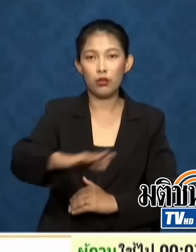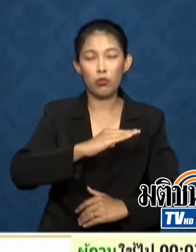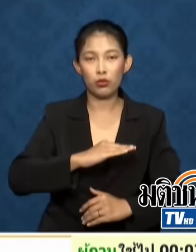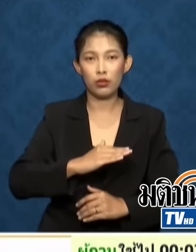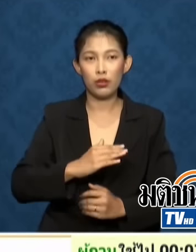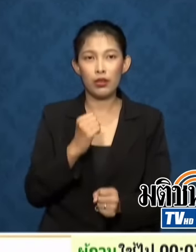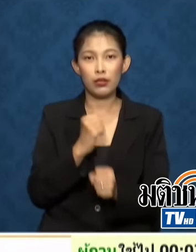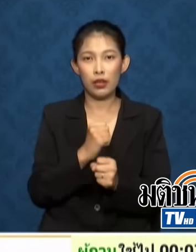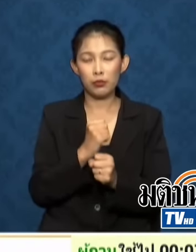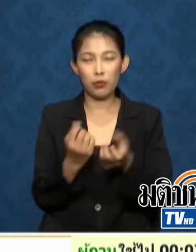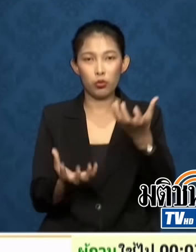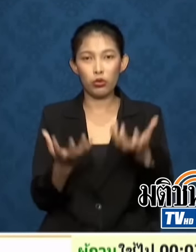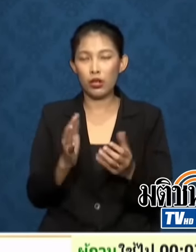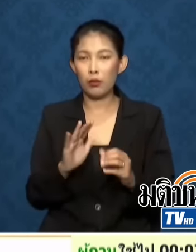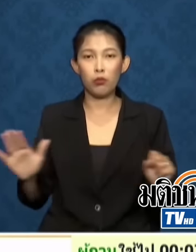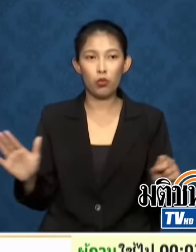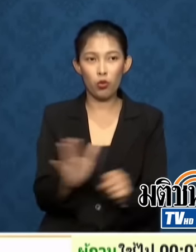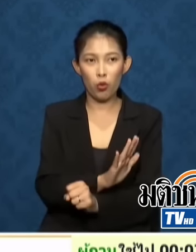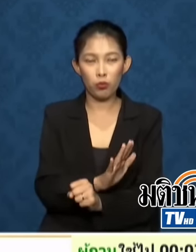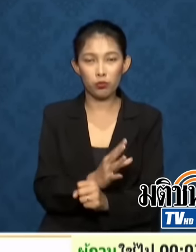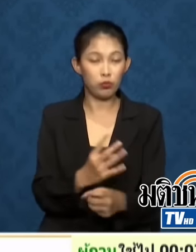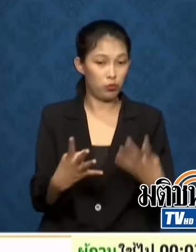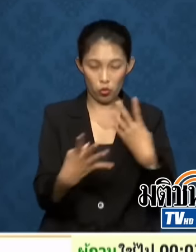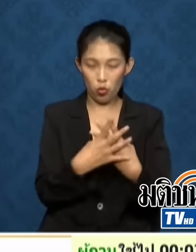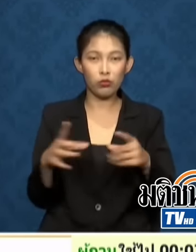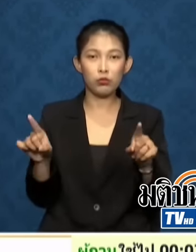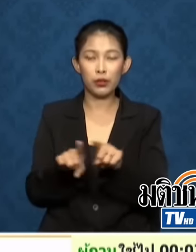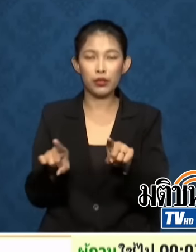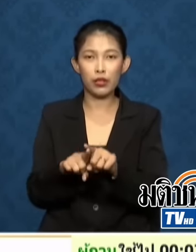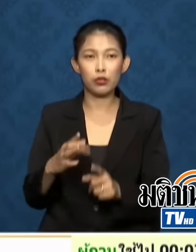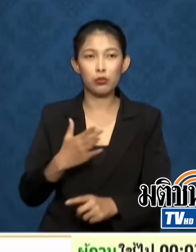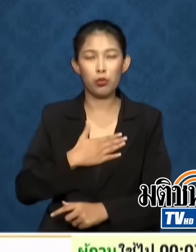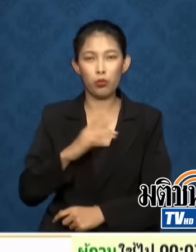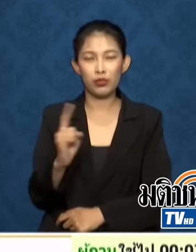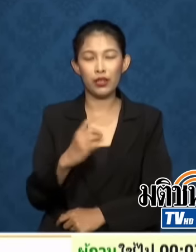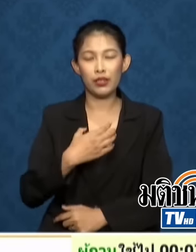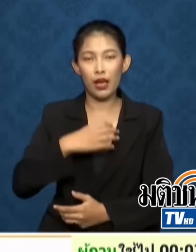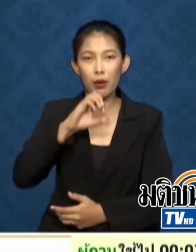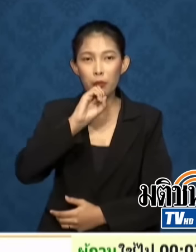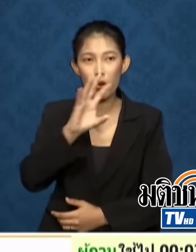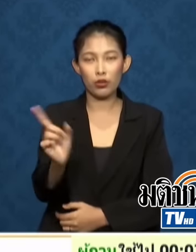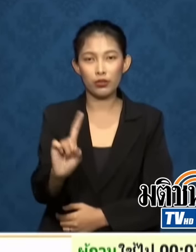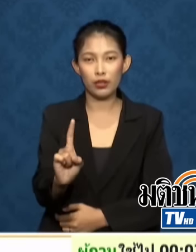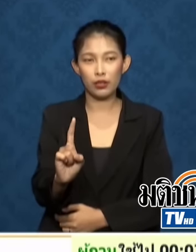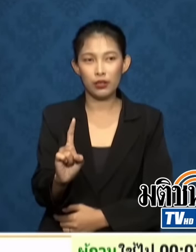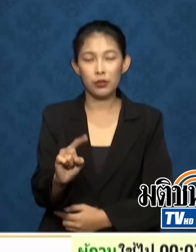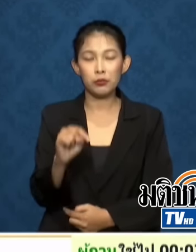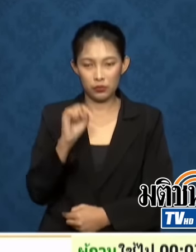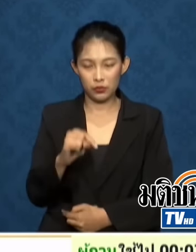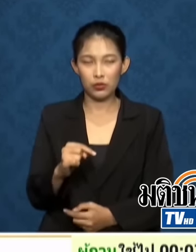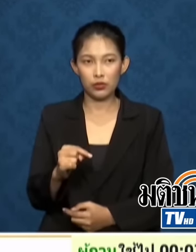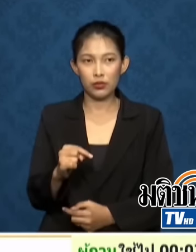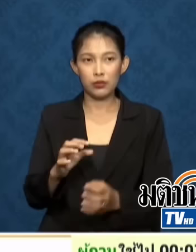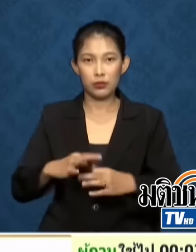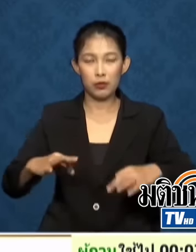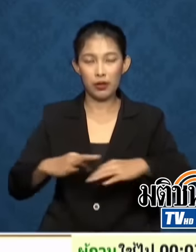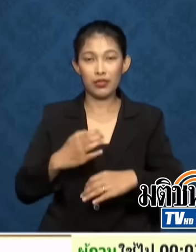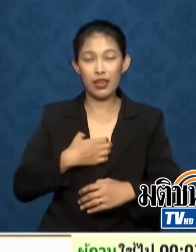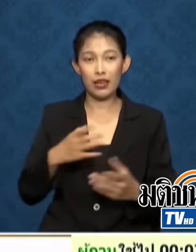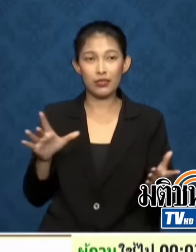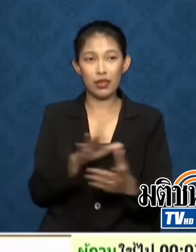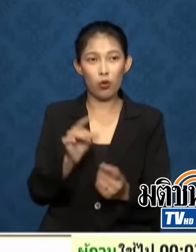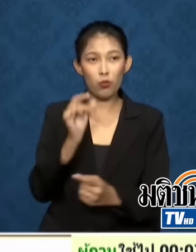ความยุติธรรมทั่วหน้าแม้แต่ในเรือนจำซึ่งผมก็อยากจะเรียนว่าอันนี้ก็เป็นส่วนหนึ่งและอยากให้สังคมเข้าใ